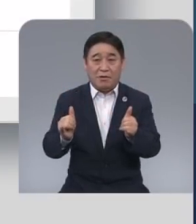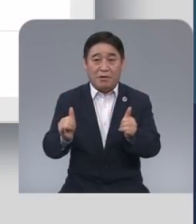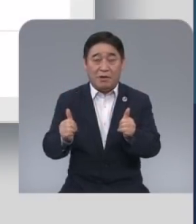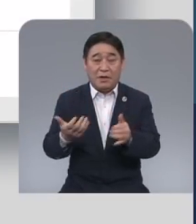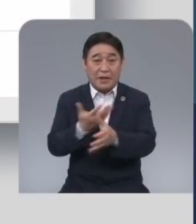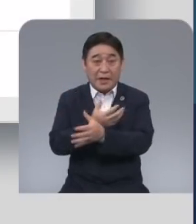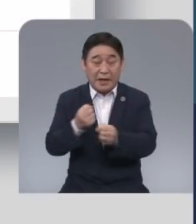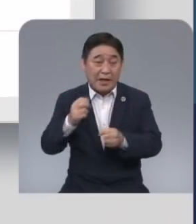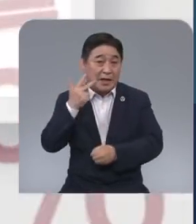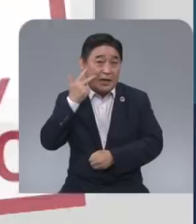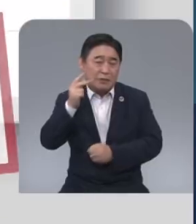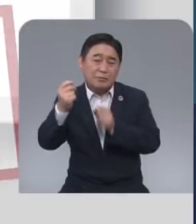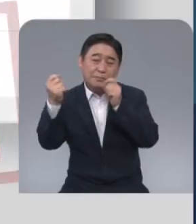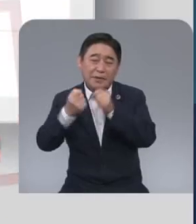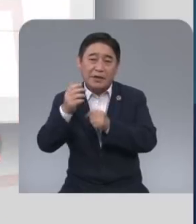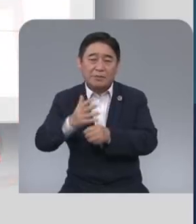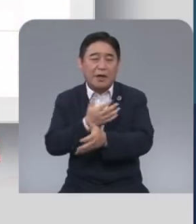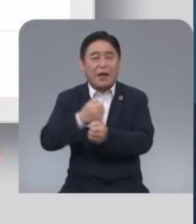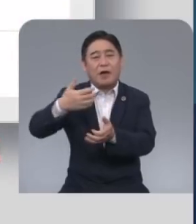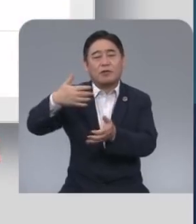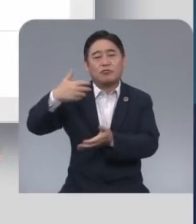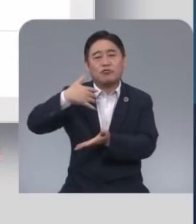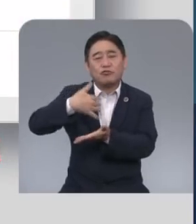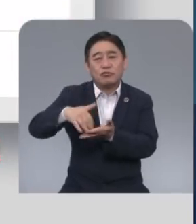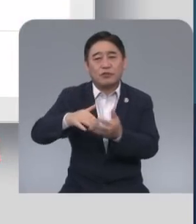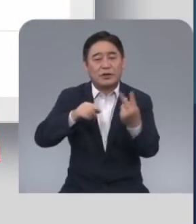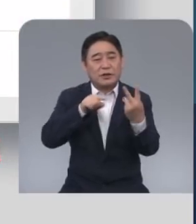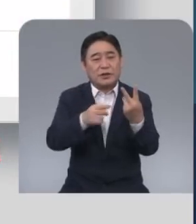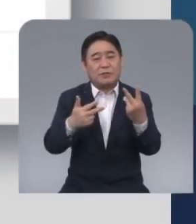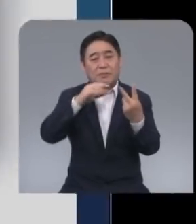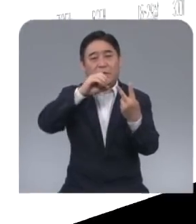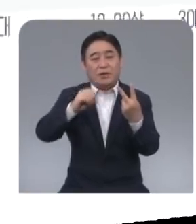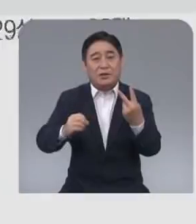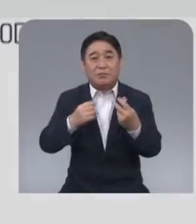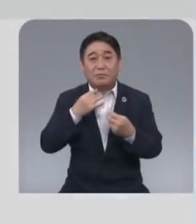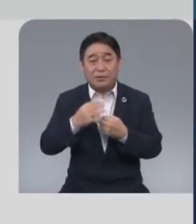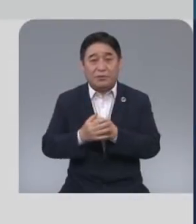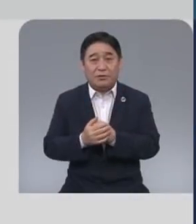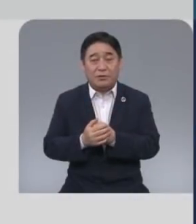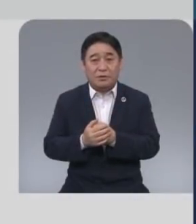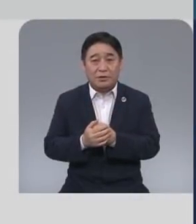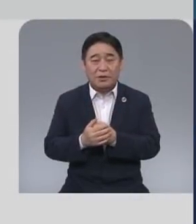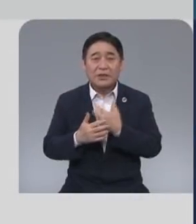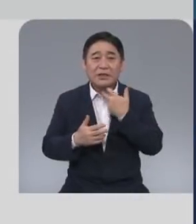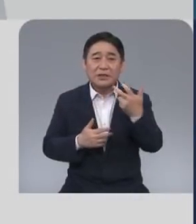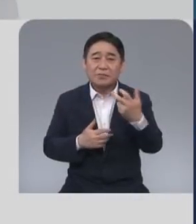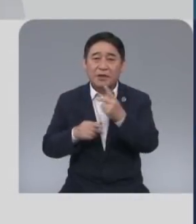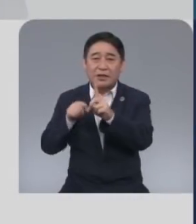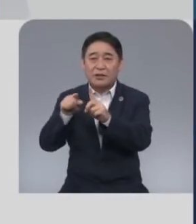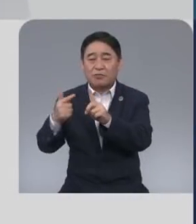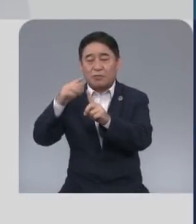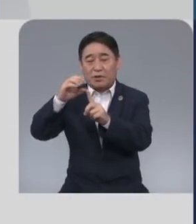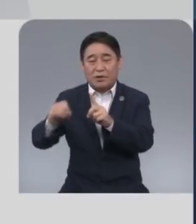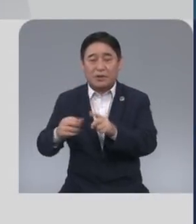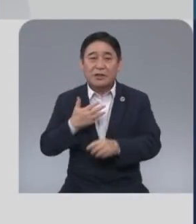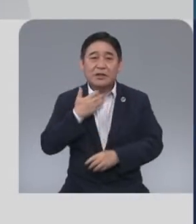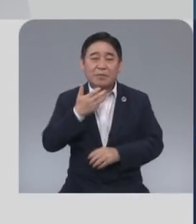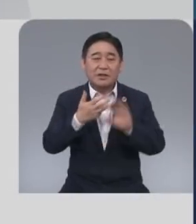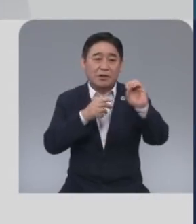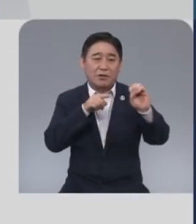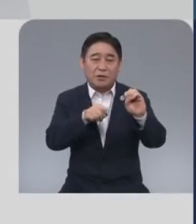사전 예약 일주일이 다 돼가지만 예약률은 2.7%에 불과합니다. 70대는 1.6%,